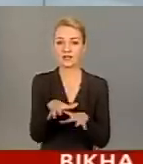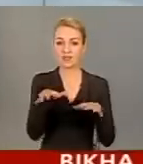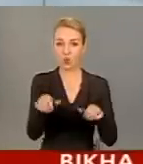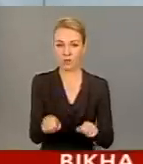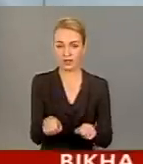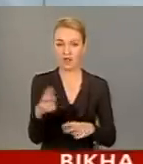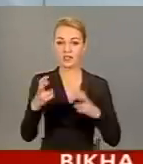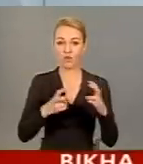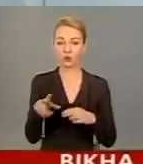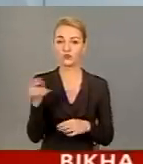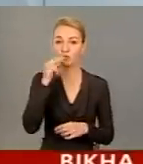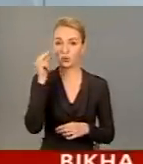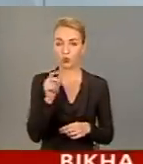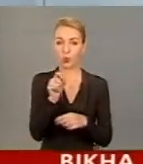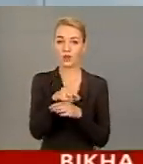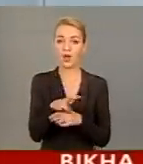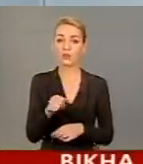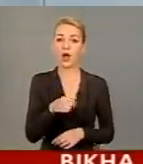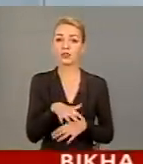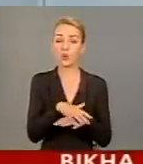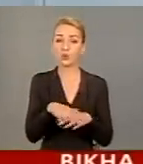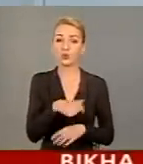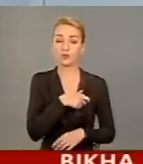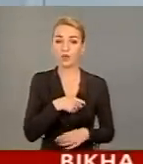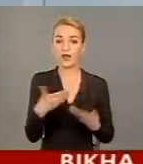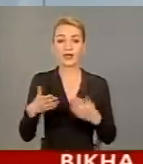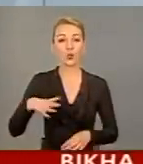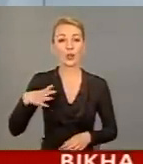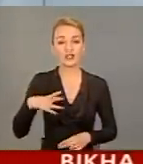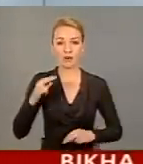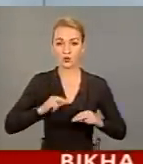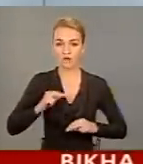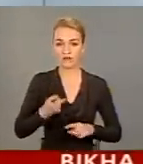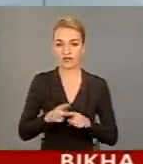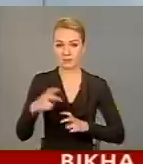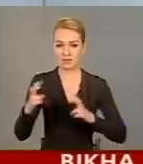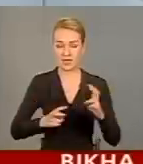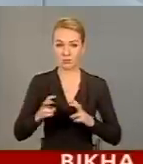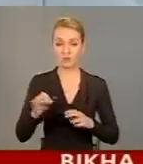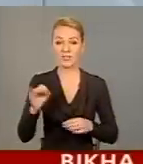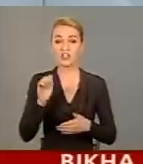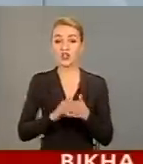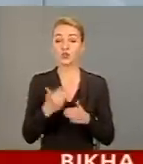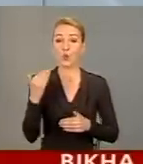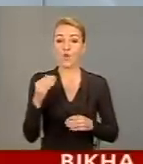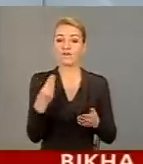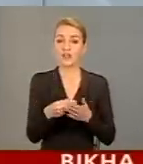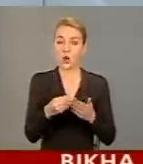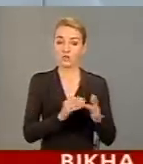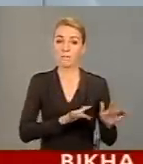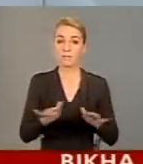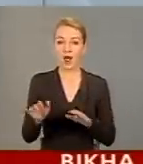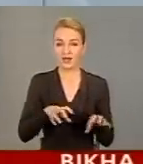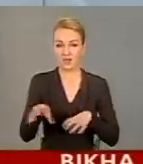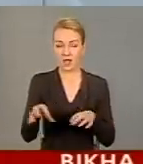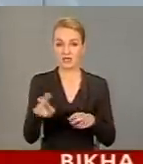заводу. Всю вину покладають на народного депутата, який колись керував цим підприємством, і через його фінансові махінації підприємство в